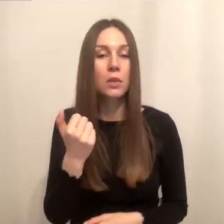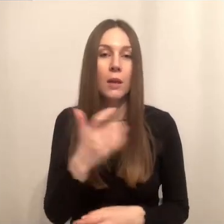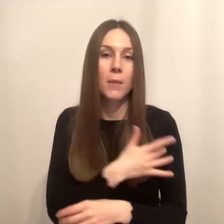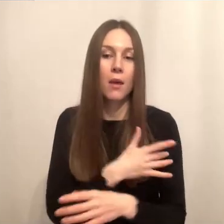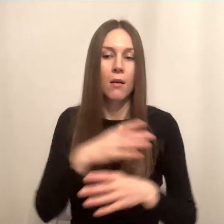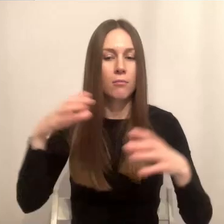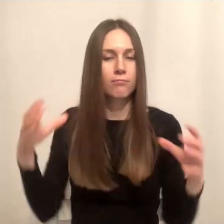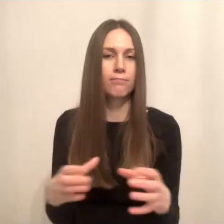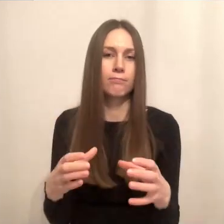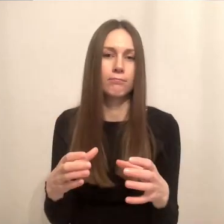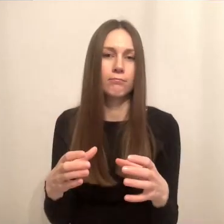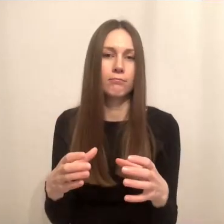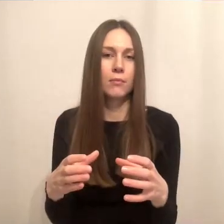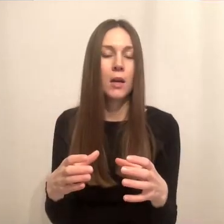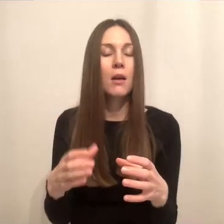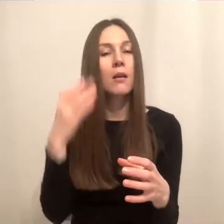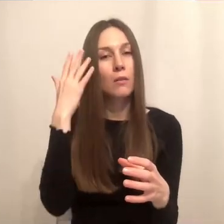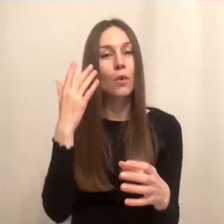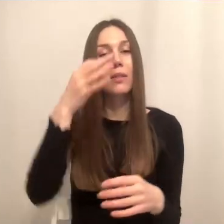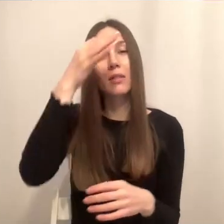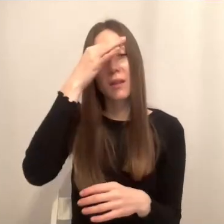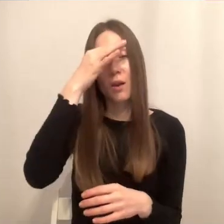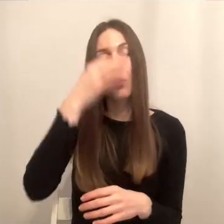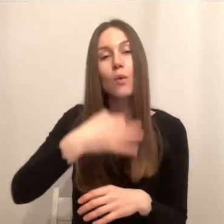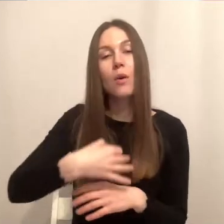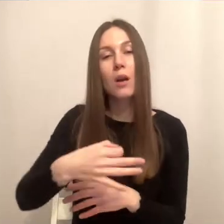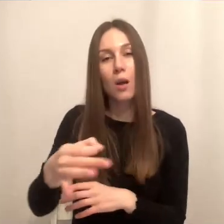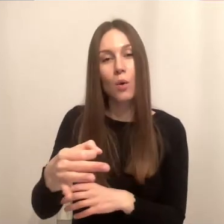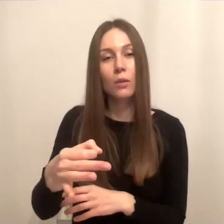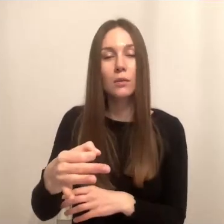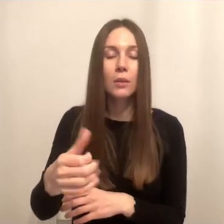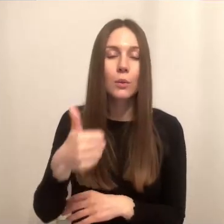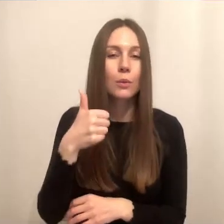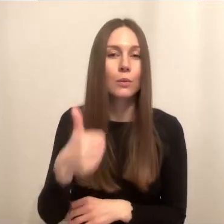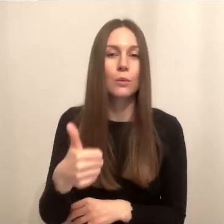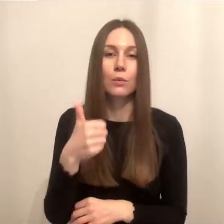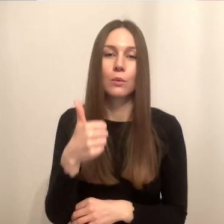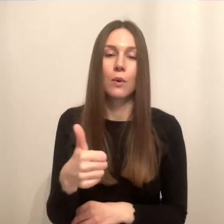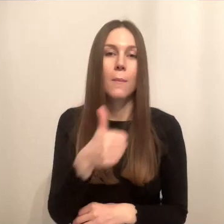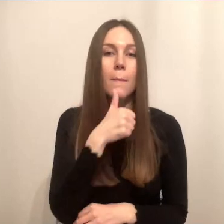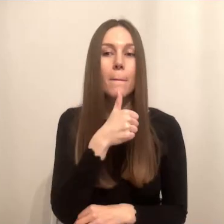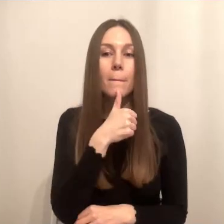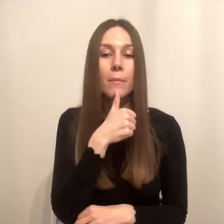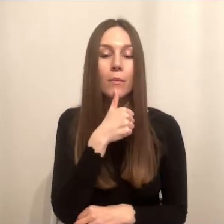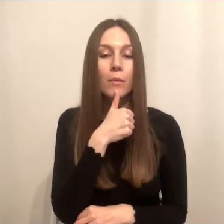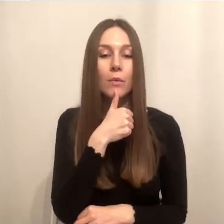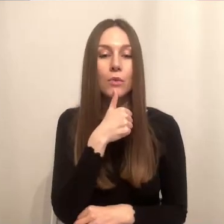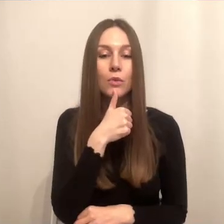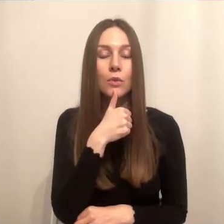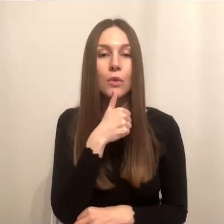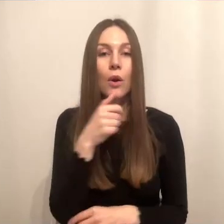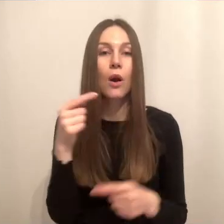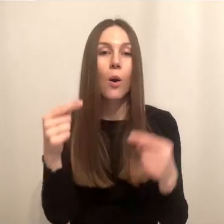manimu, Trakų rajonui būtų ypatingai gerai, jeigu sugebėtų tiek pozicija, tiek